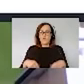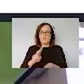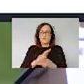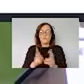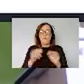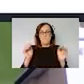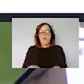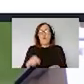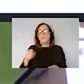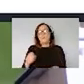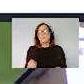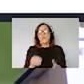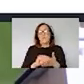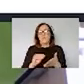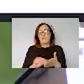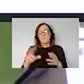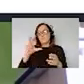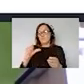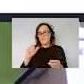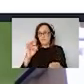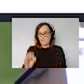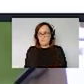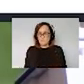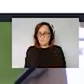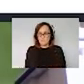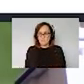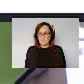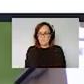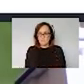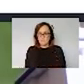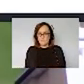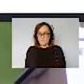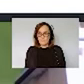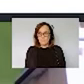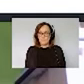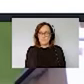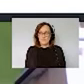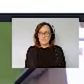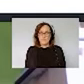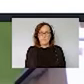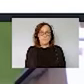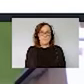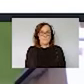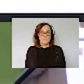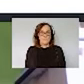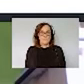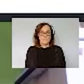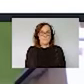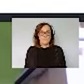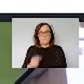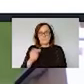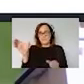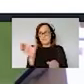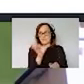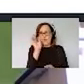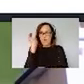Mogą Państwo też oczywiście napisać coś na czacie, do czego zachęcam. Proszę o jakąś informację dla mnie na czacie. Ja Państwa tutaj okienko przesunę na